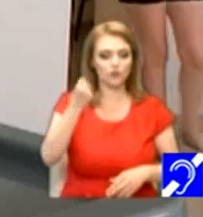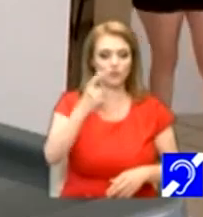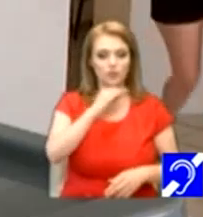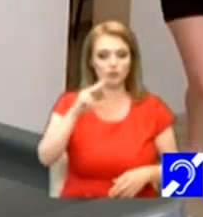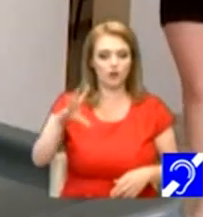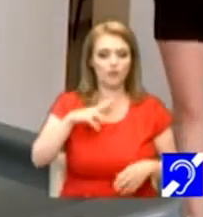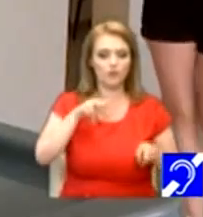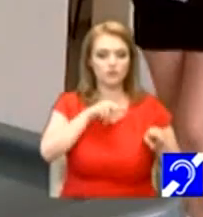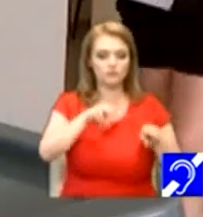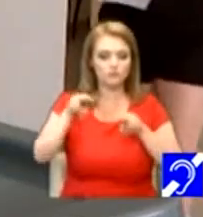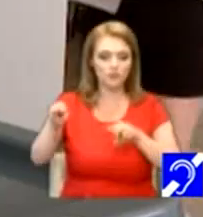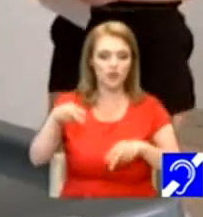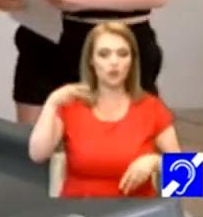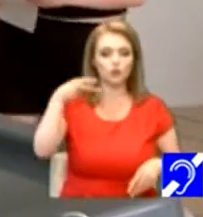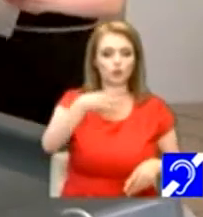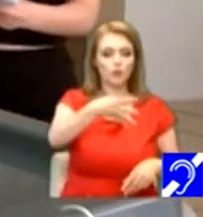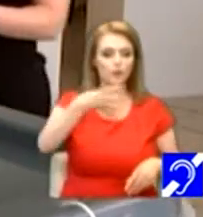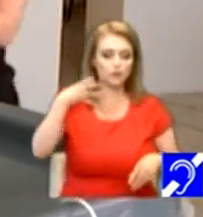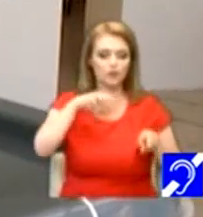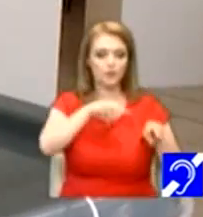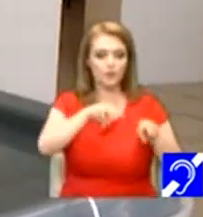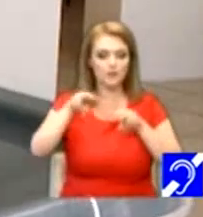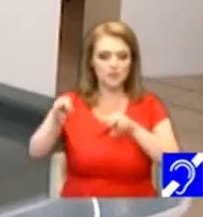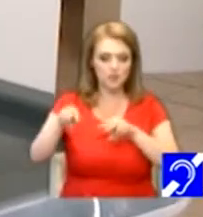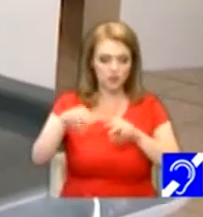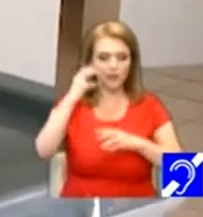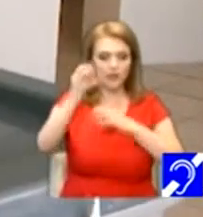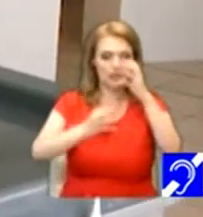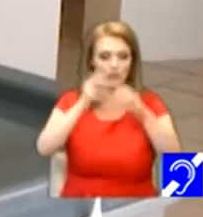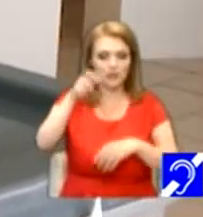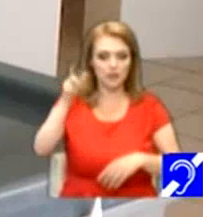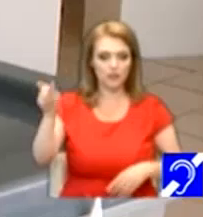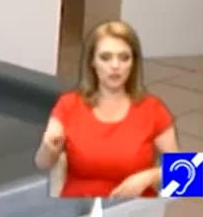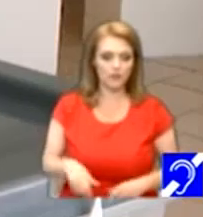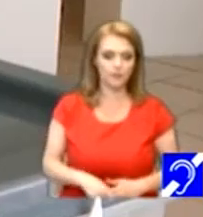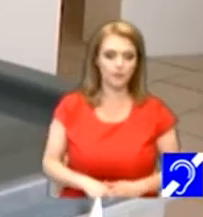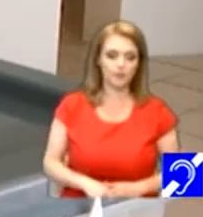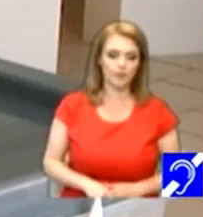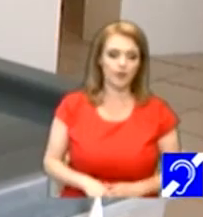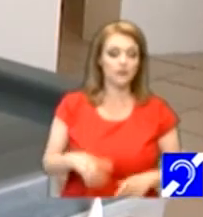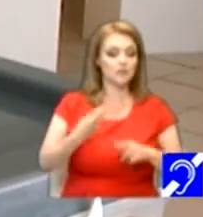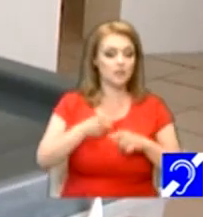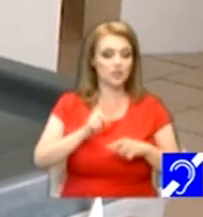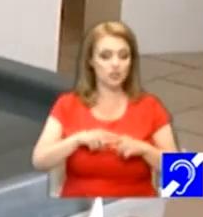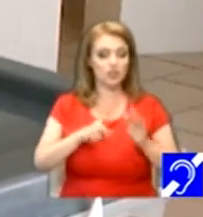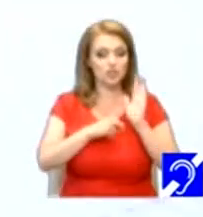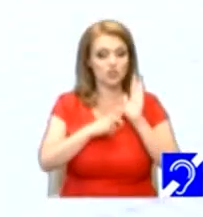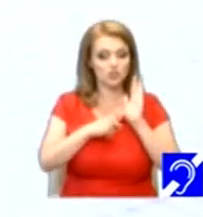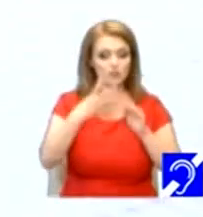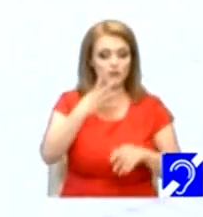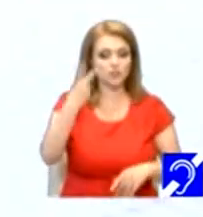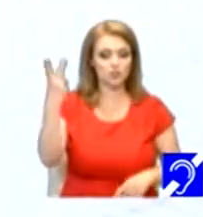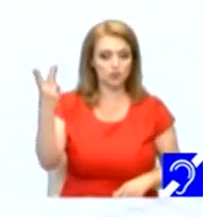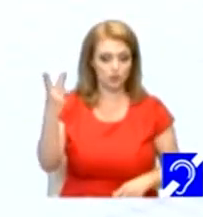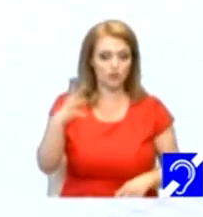fost monitorizate de peste 2400 de observatori acreditați de către Comisia Electorală Centrală. Dintre aceștia,